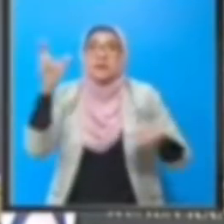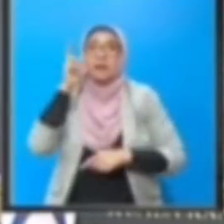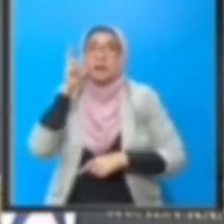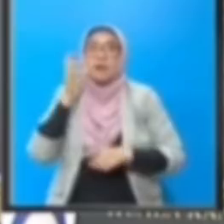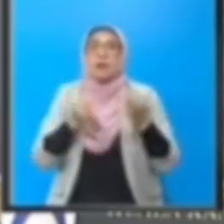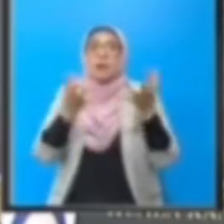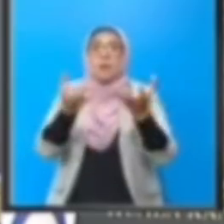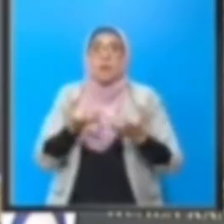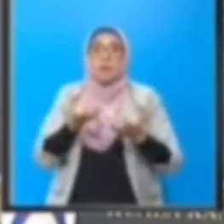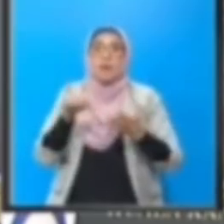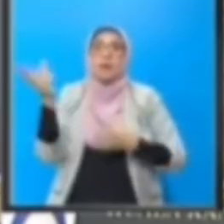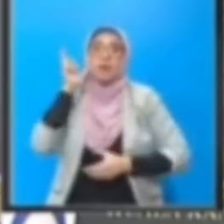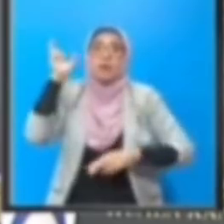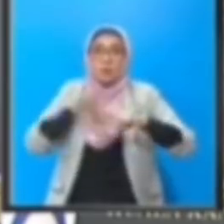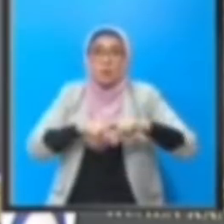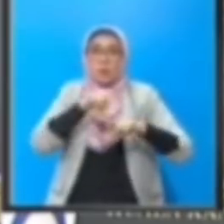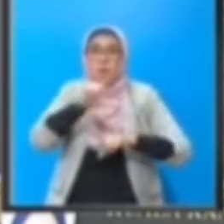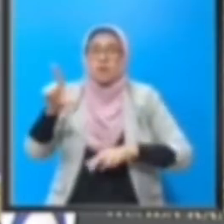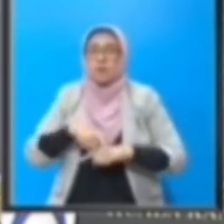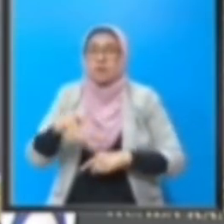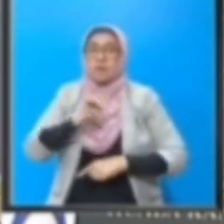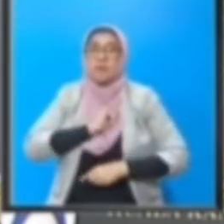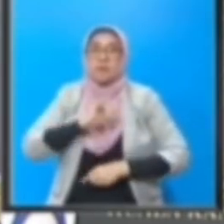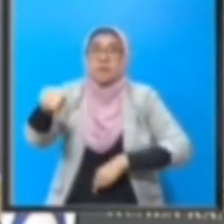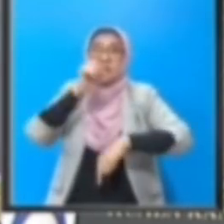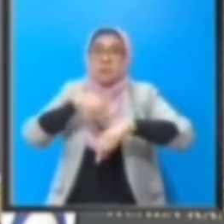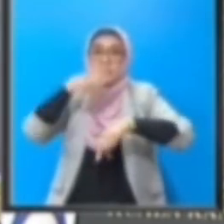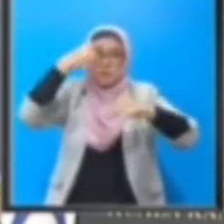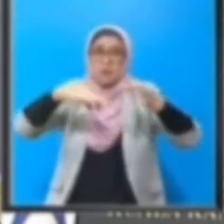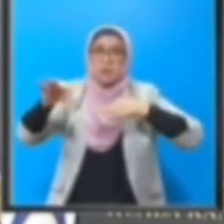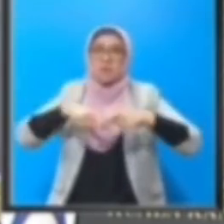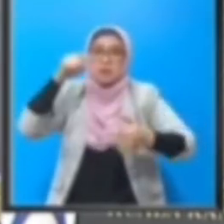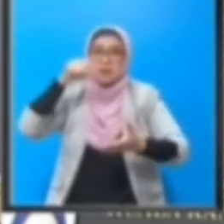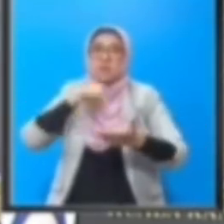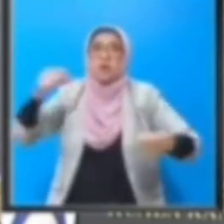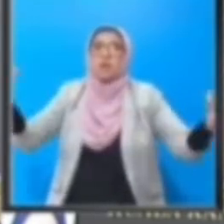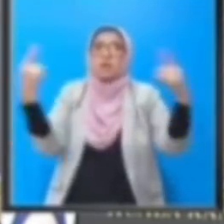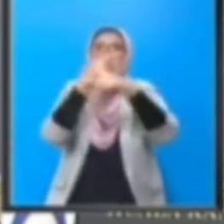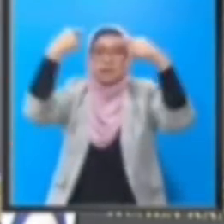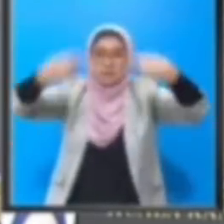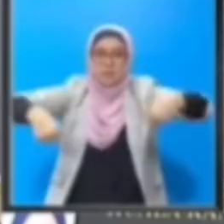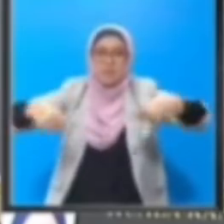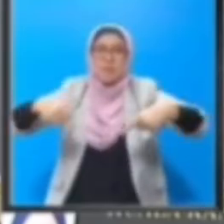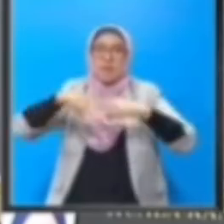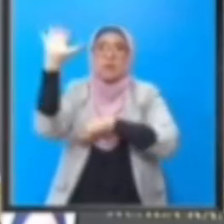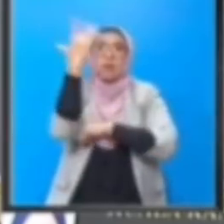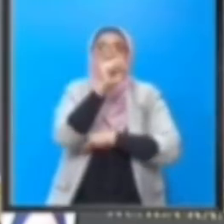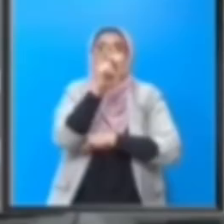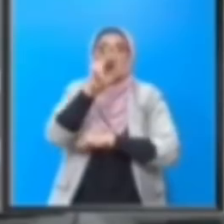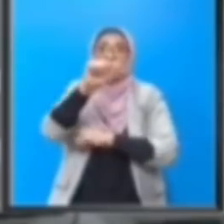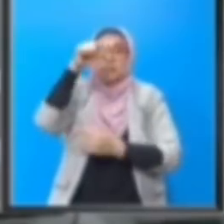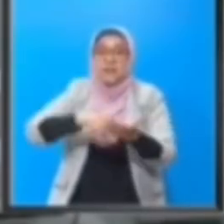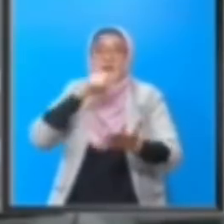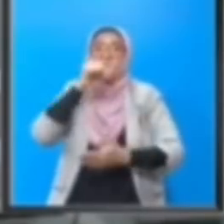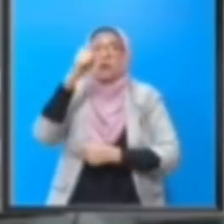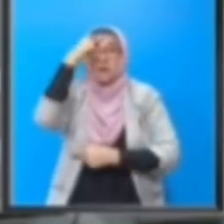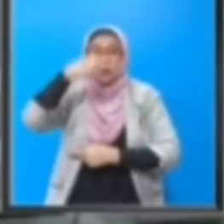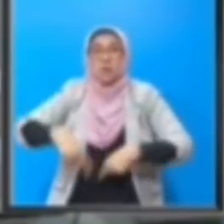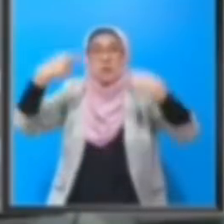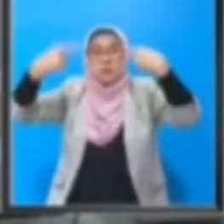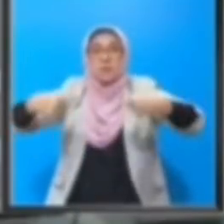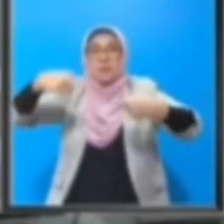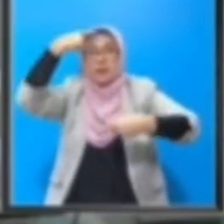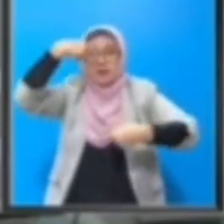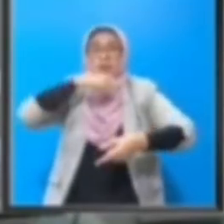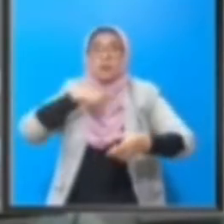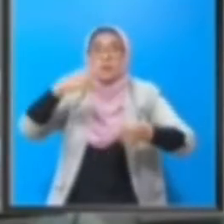duduklah. Dah, bukan soal saya dengar. Masa untuk saya jelaskan. Ini bukan untuk pertengkaran. Tanya soal-soal. Ini bukan untuk pertengkaran. Ini untuk